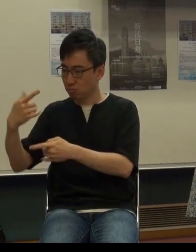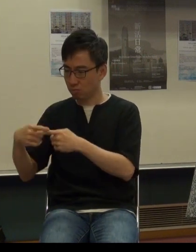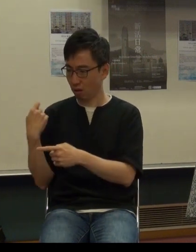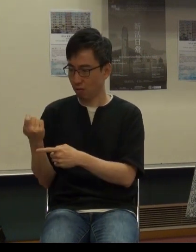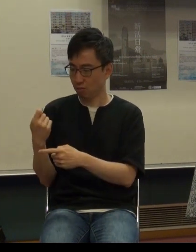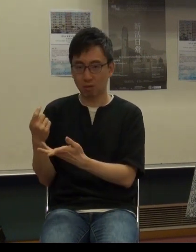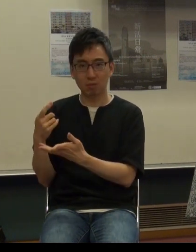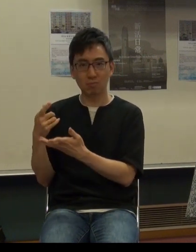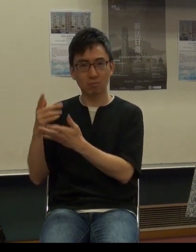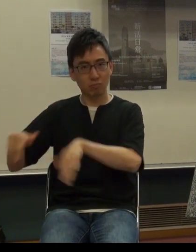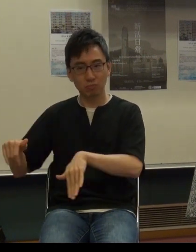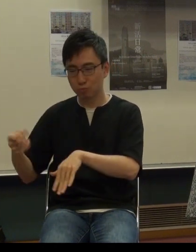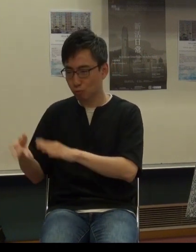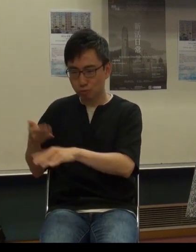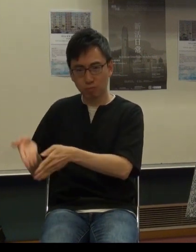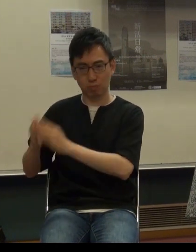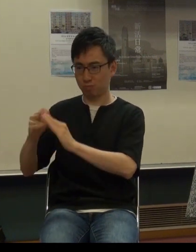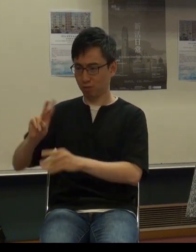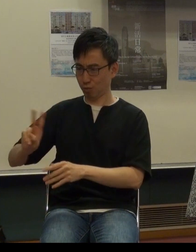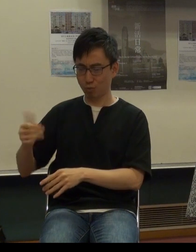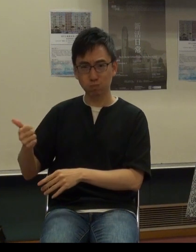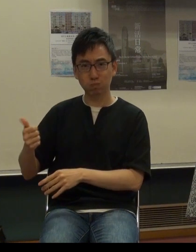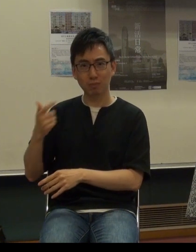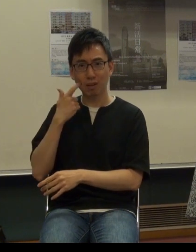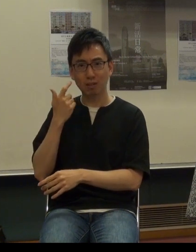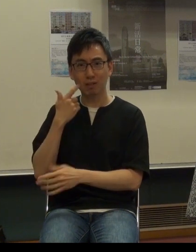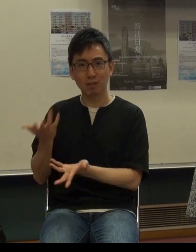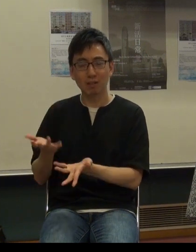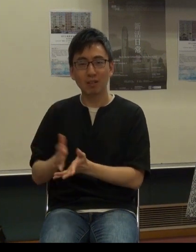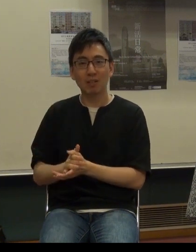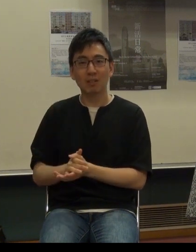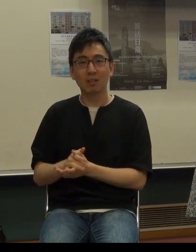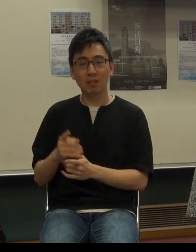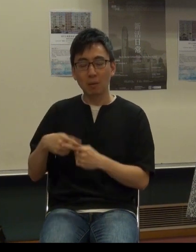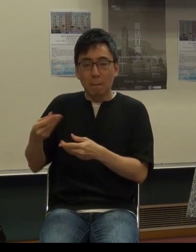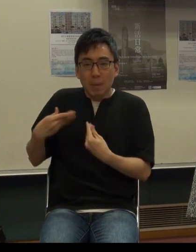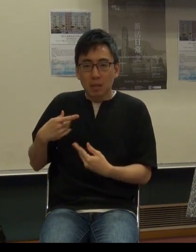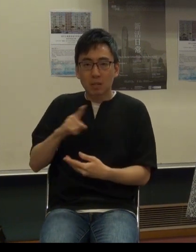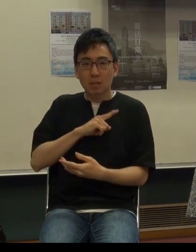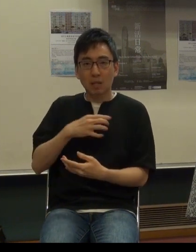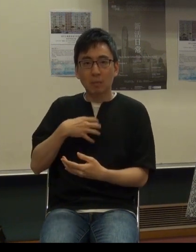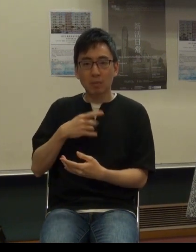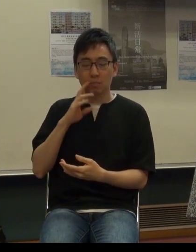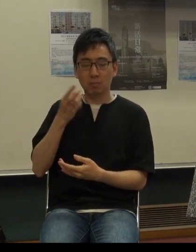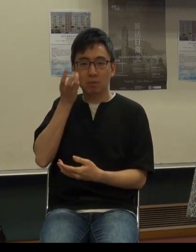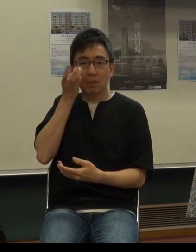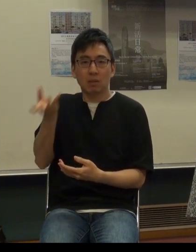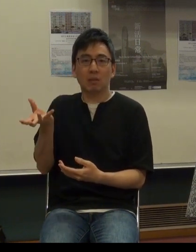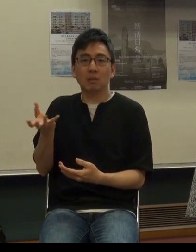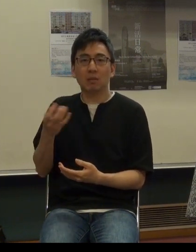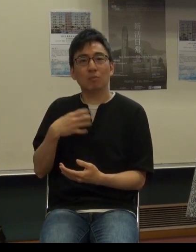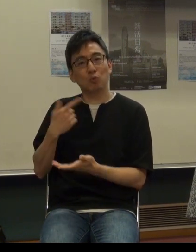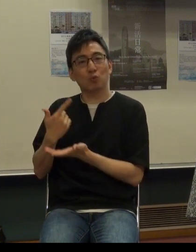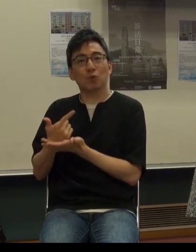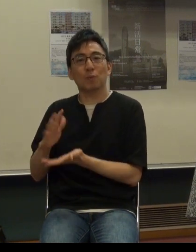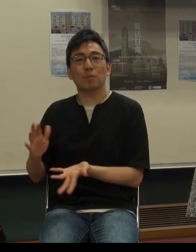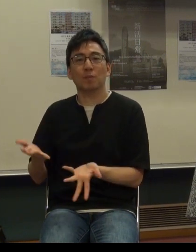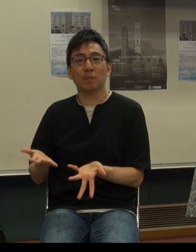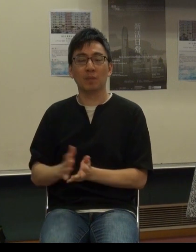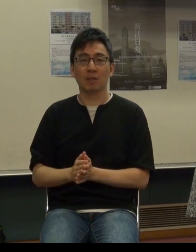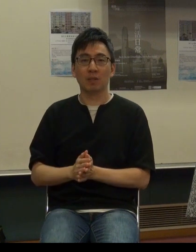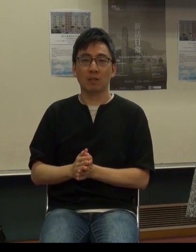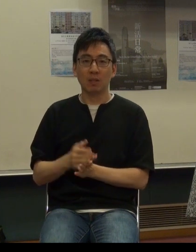簡單，起翻出嚟都好簡單。咁導致咧，我哋係好容易咧就輕視咗佢。而我